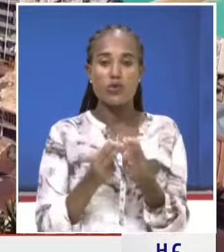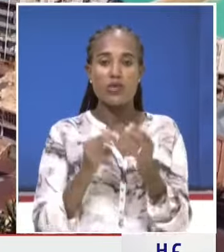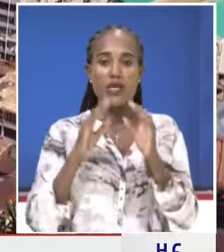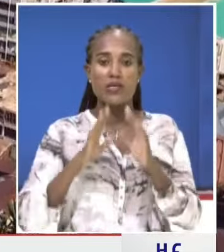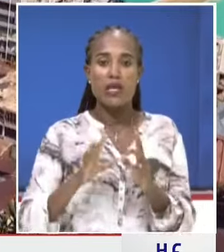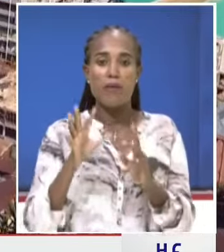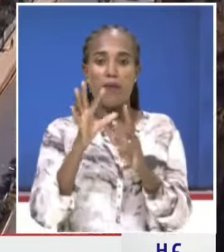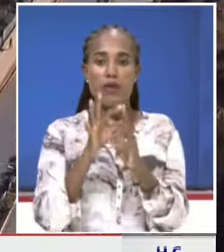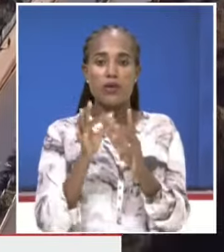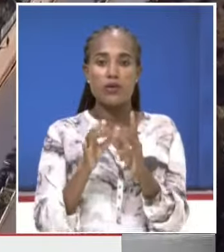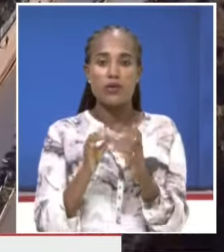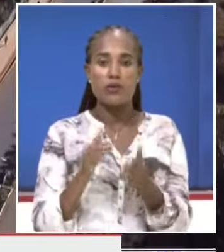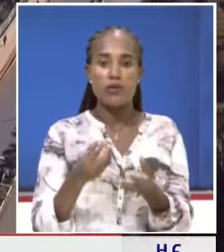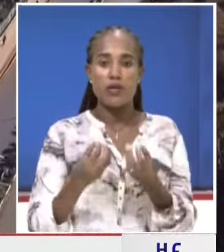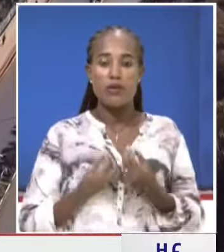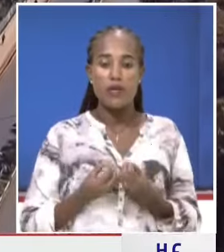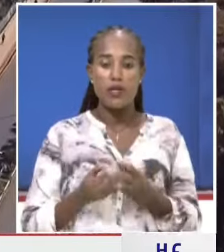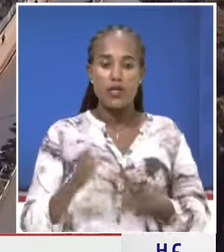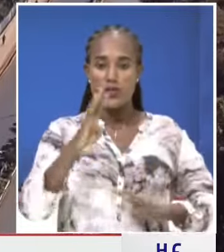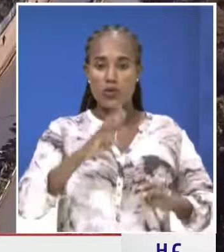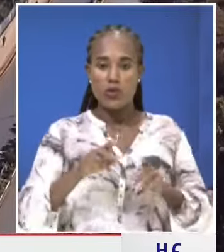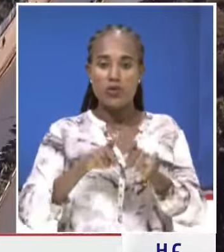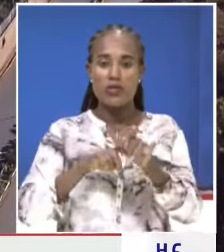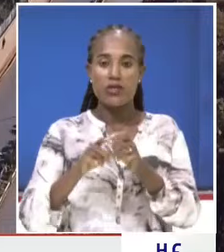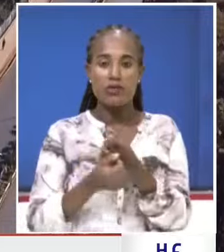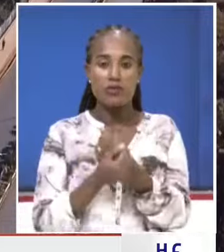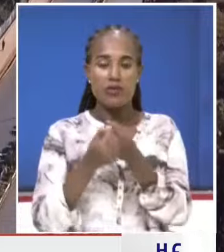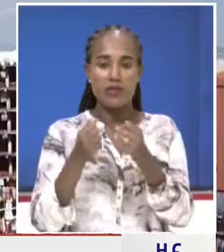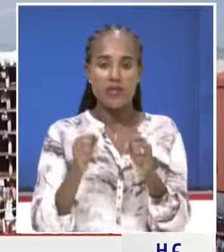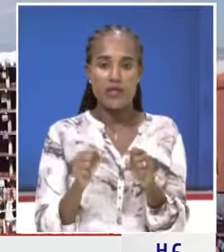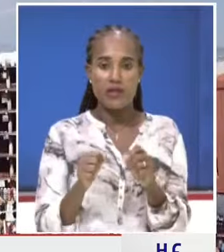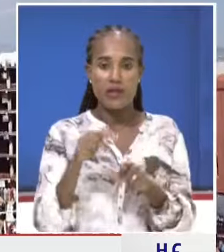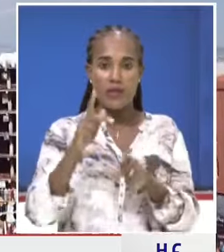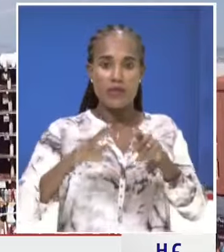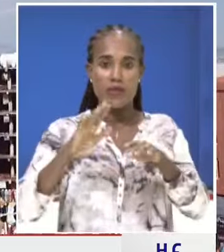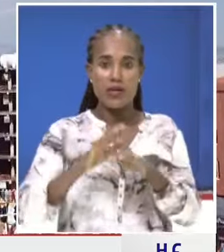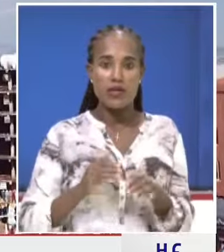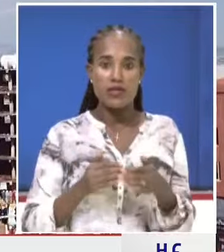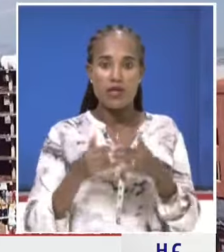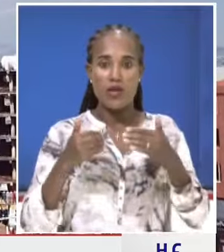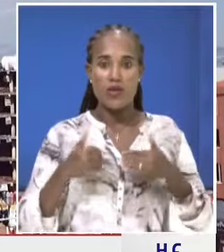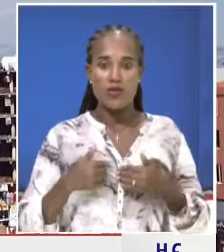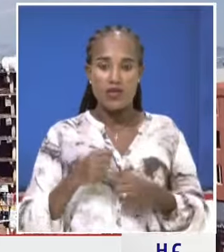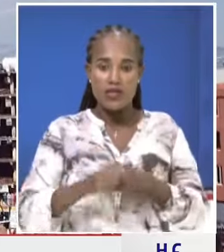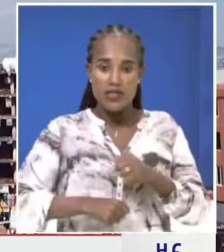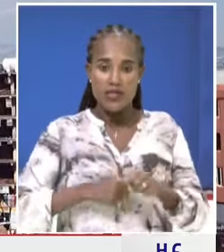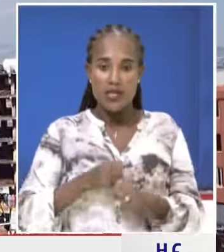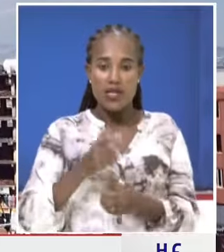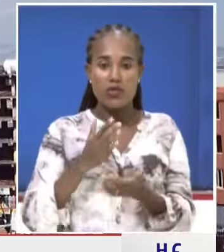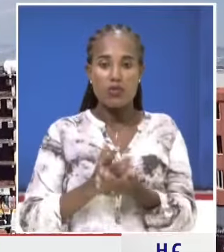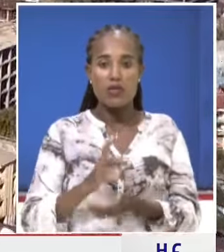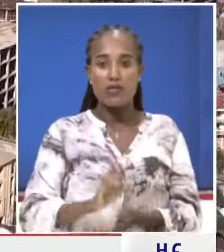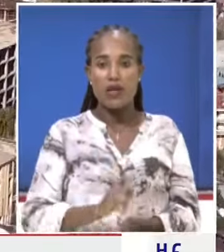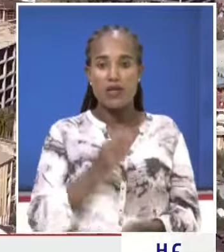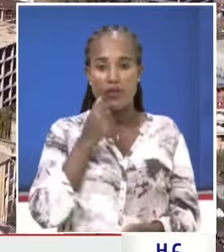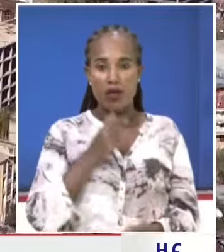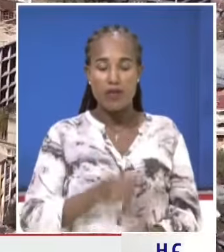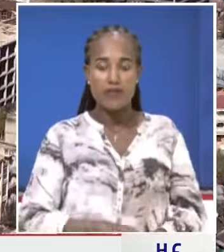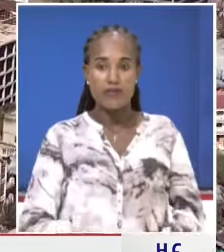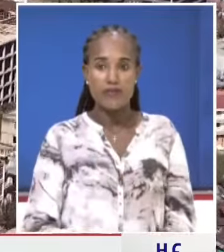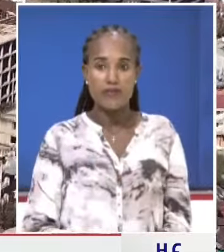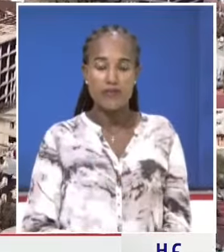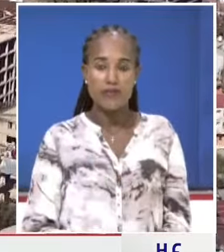የሰላም አማራጮችን በመቀበል ችግሮችን በድርድር በመፍታት በህዝብ ላይ እየደረሰ ያለውን ስቃይ ሊያስቆሙ ይገባልም ተብሏል።